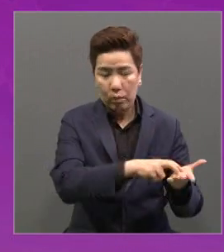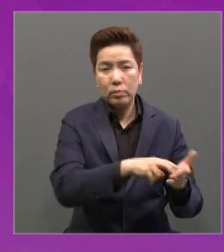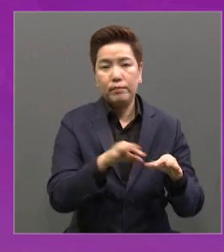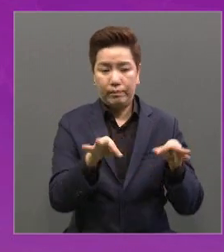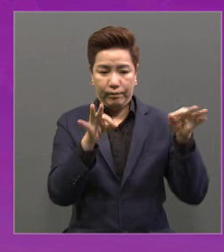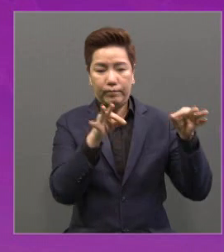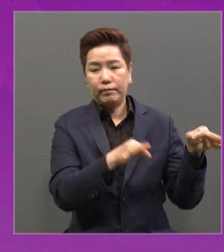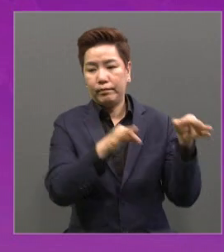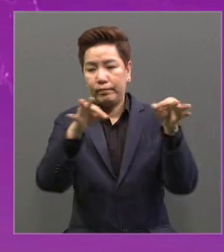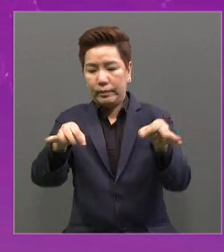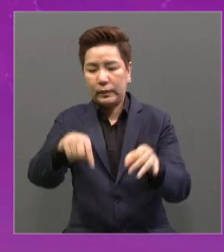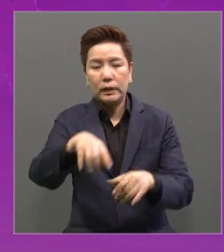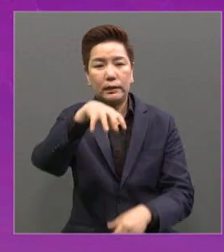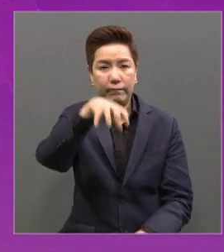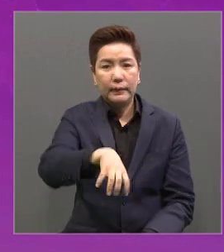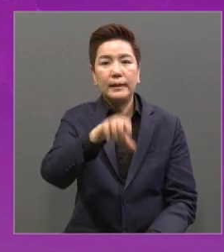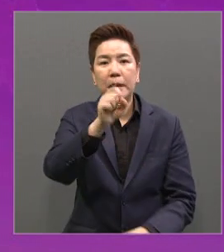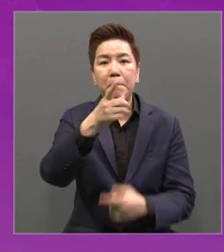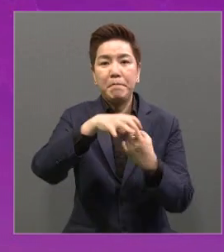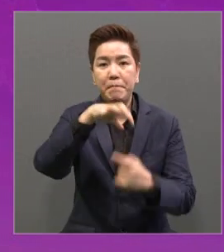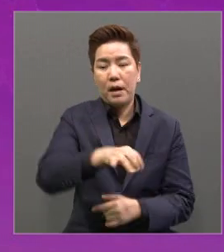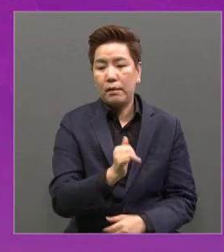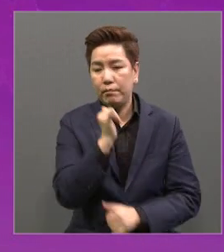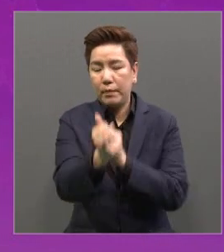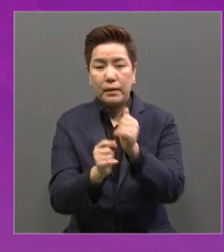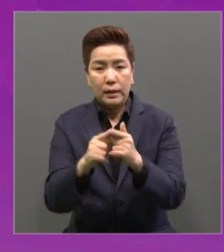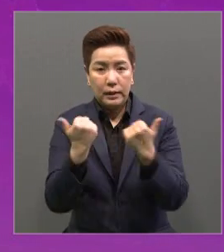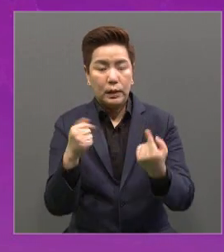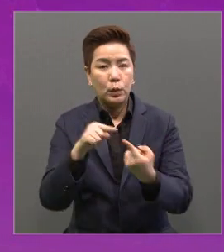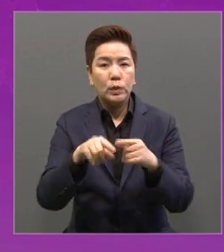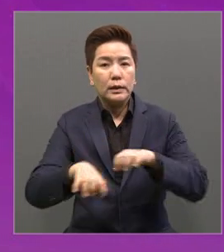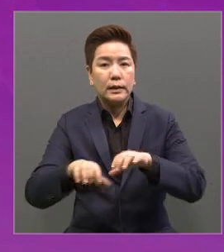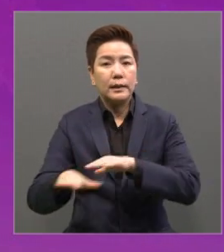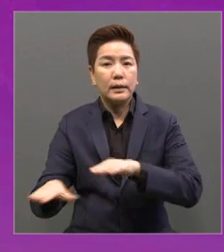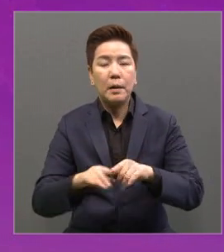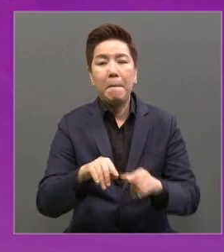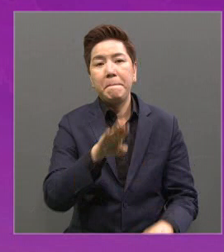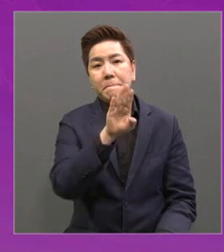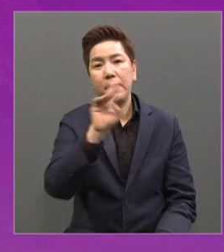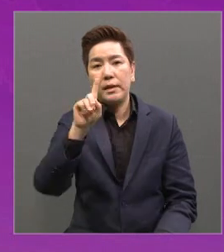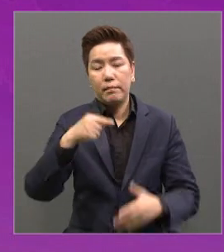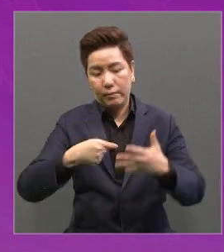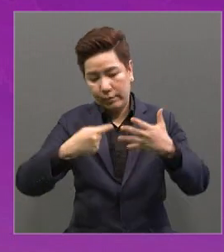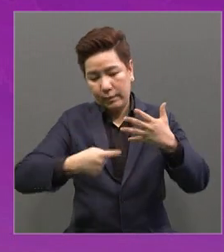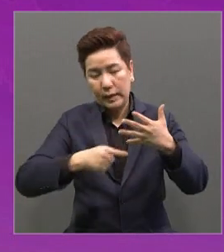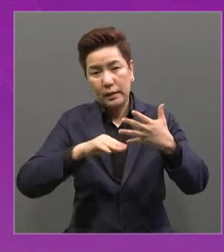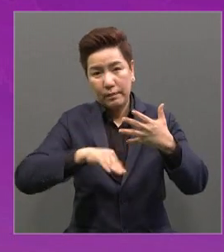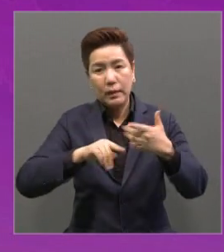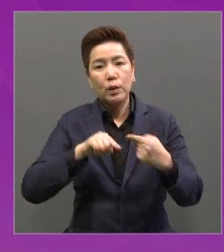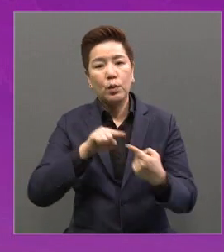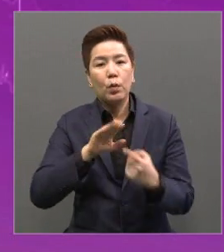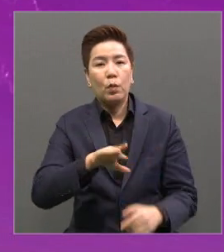จะใช้เนี่ยแหละนะฮะสถานที่ที่จะเตรียมไว้ซึ่งเป็นสถานที่ที่จัดเตรียมคือที่ห้องสัมมนาชั้นB